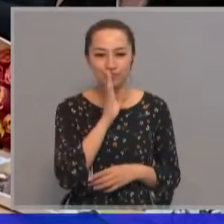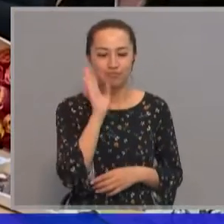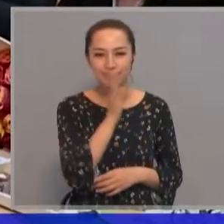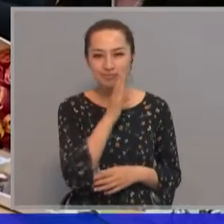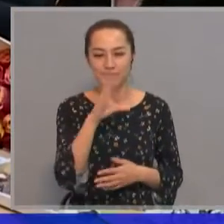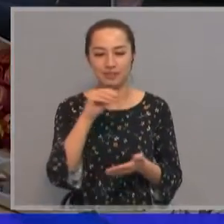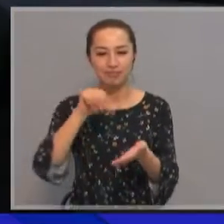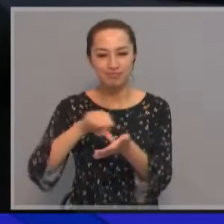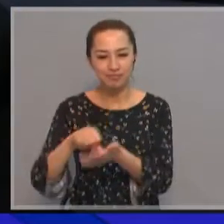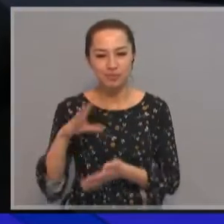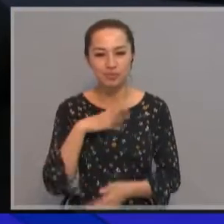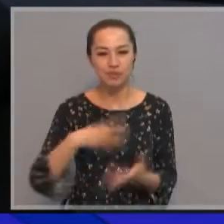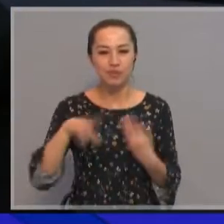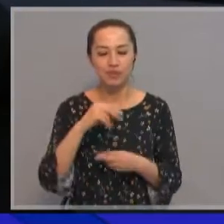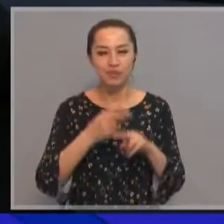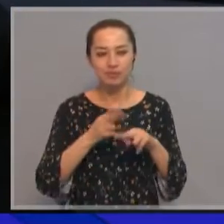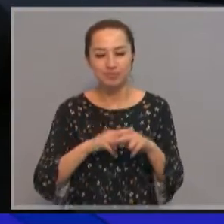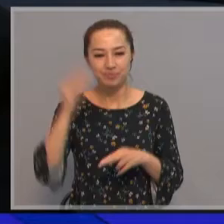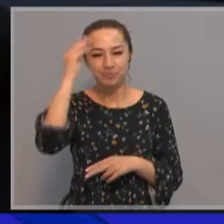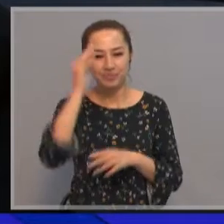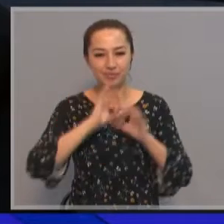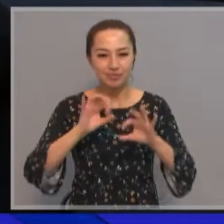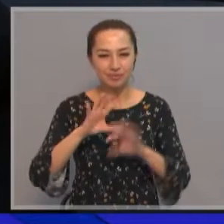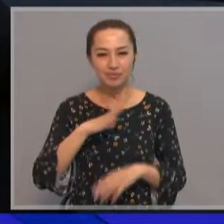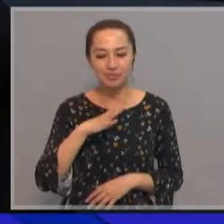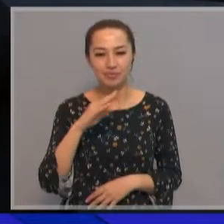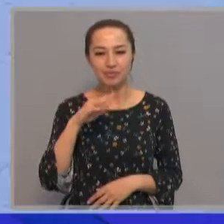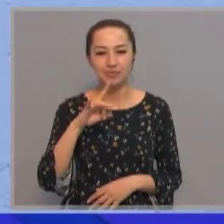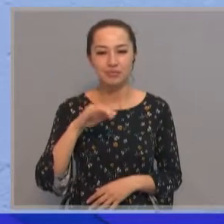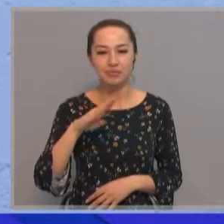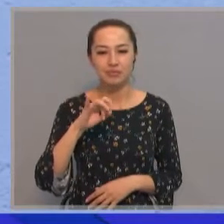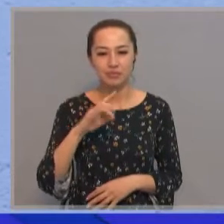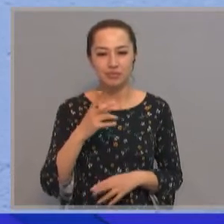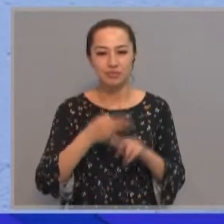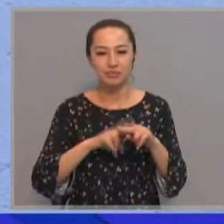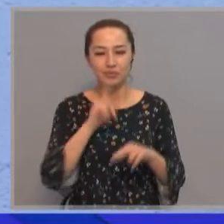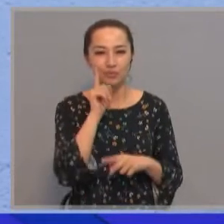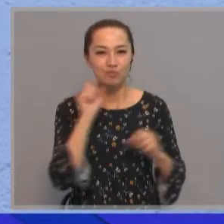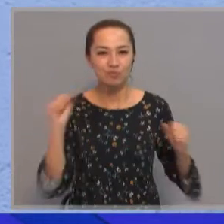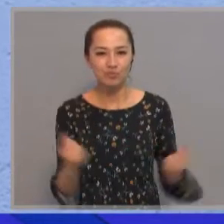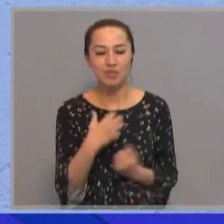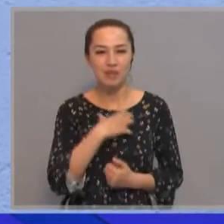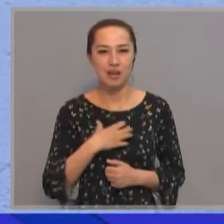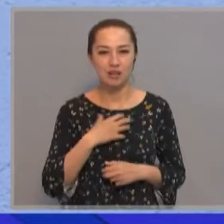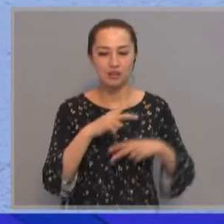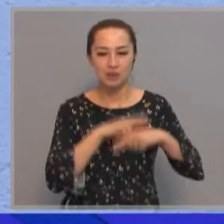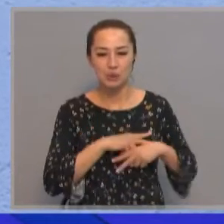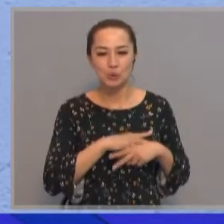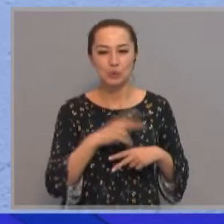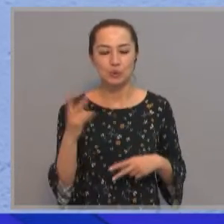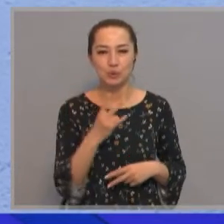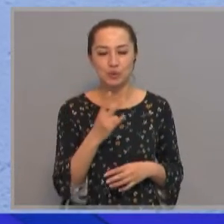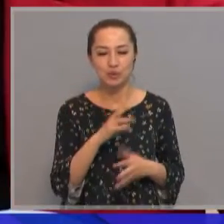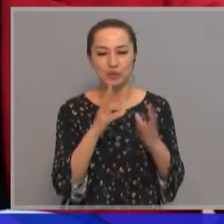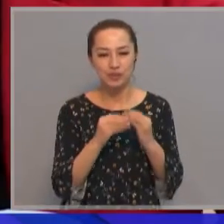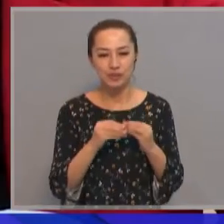ойлары мен ұсыныстарын айтты. Көпшілікке тракторшы қыз ретінде танылған жетісайлық Арайлым Құрашбек жастарға қолдау көрсету, еңбекті өндірісті насихаттау